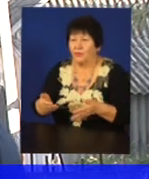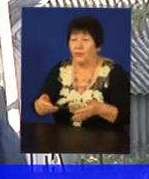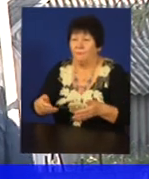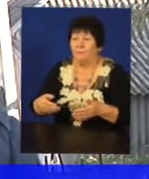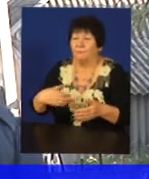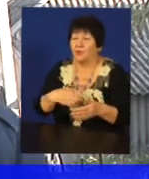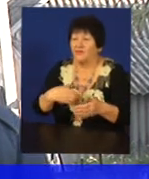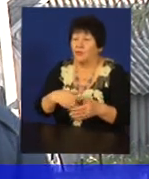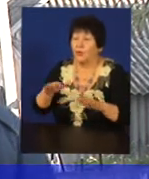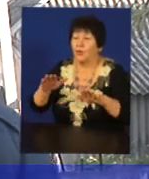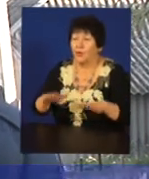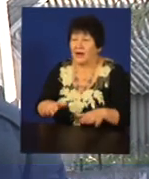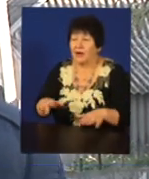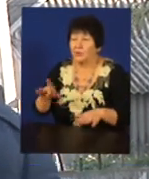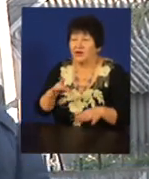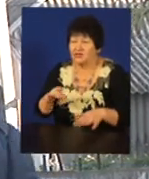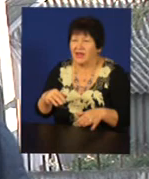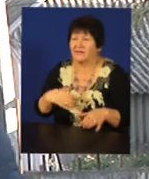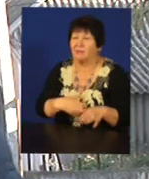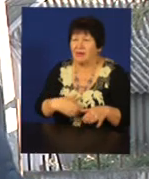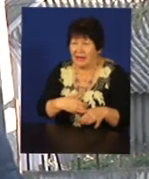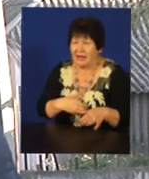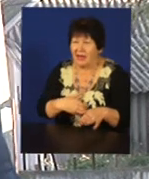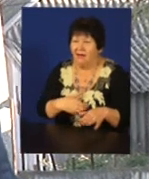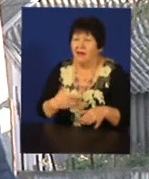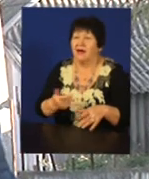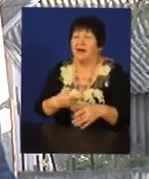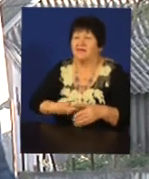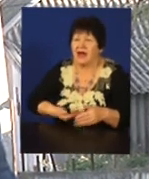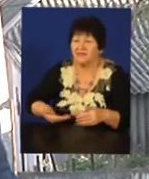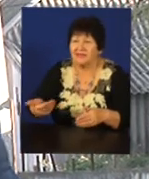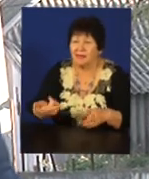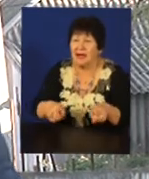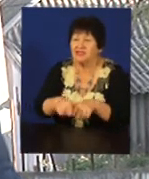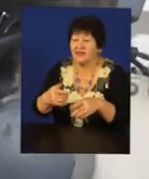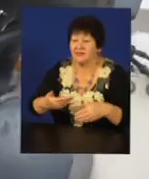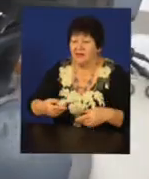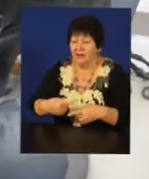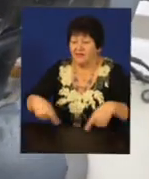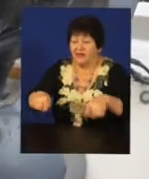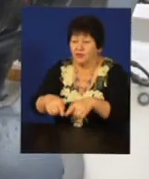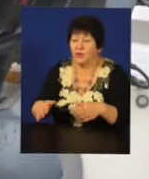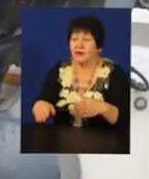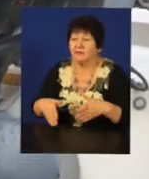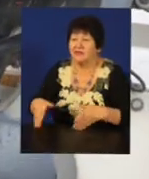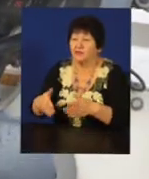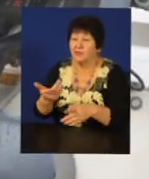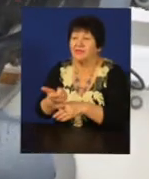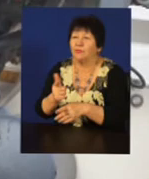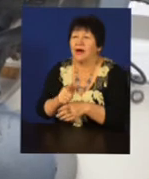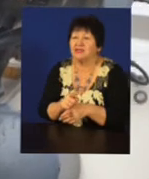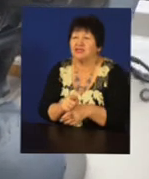Local Orășănesc, Primăria, ca să asfaltăm acest sector de drum,